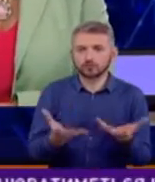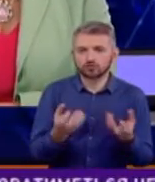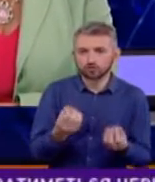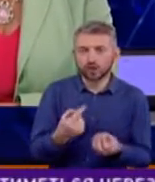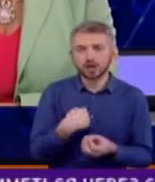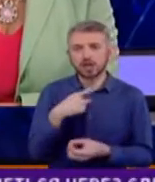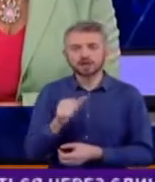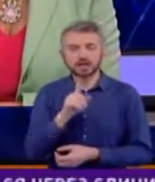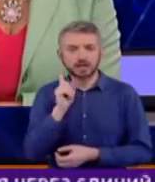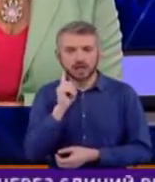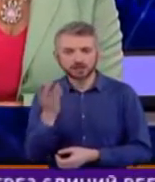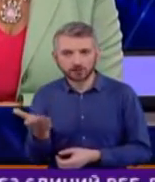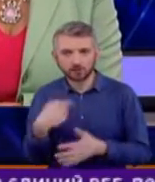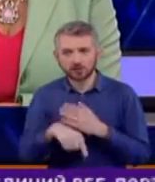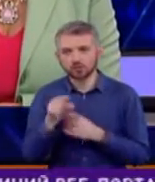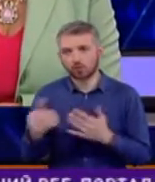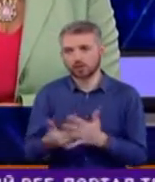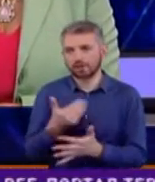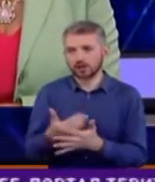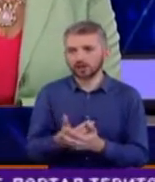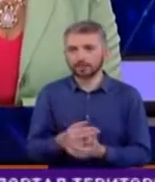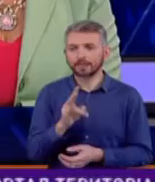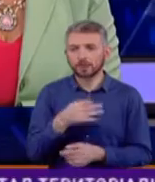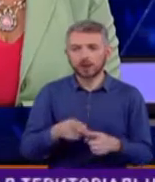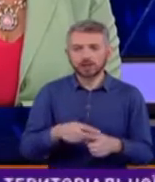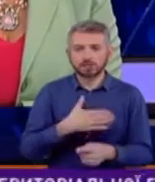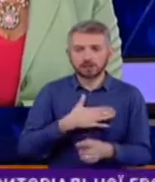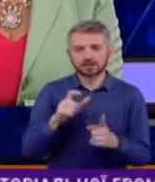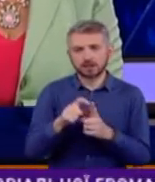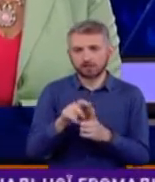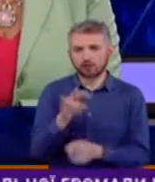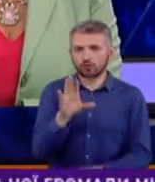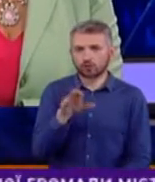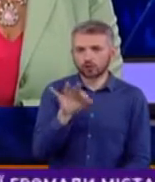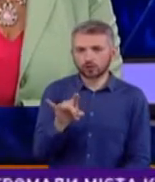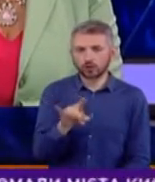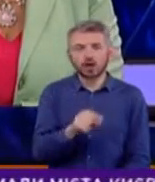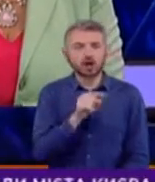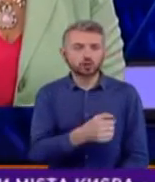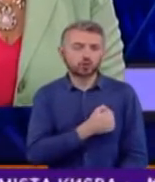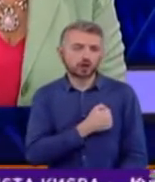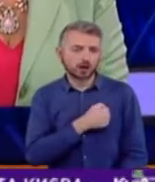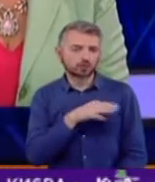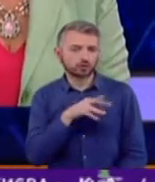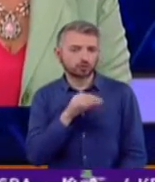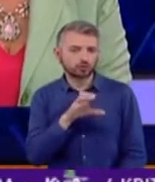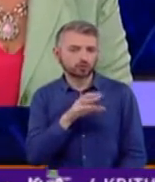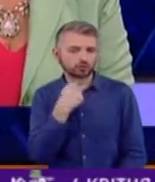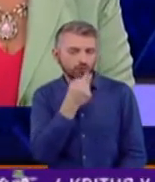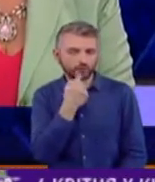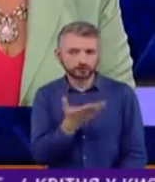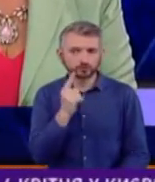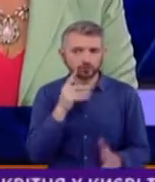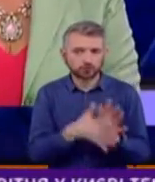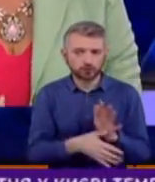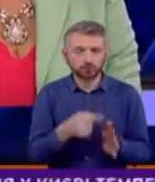за Зеленского, потому что он новатор. Ну, это мои слова, новатор, но имеется в виду, что человек видит совершенно другого, который